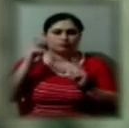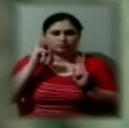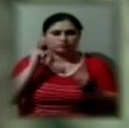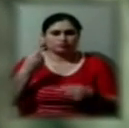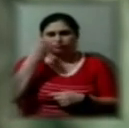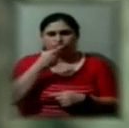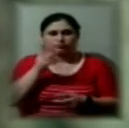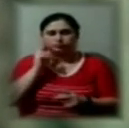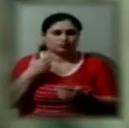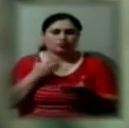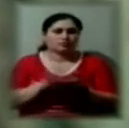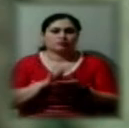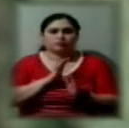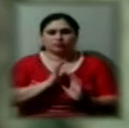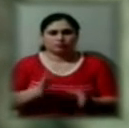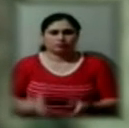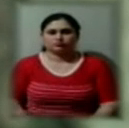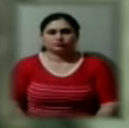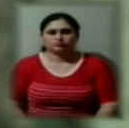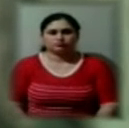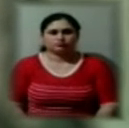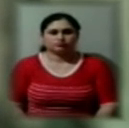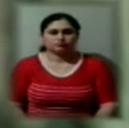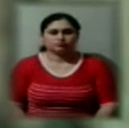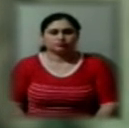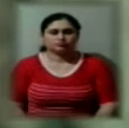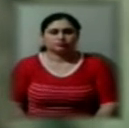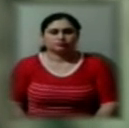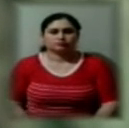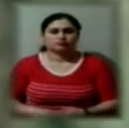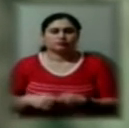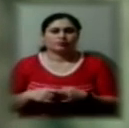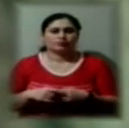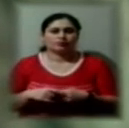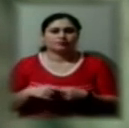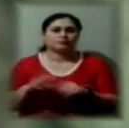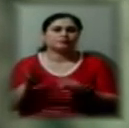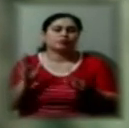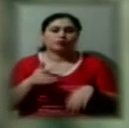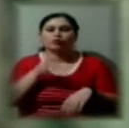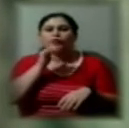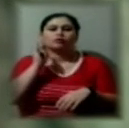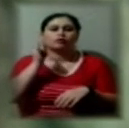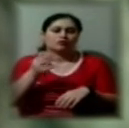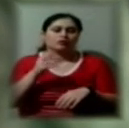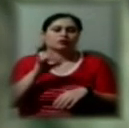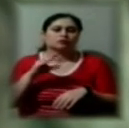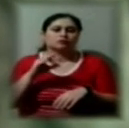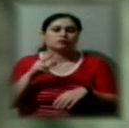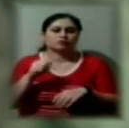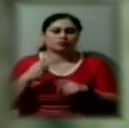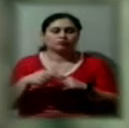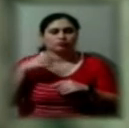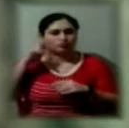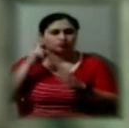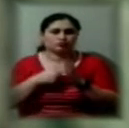Абсолютно не знал. То есть уже после того, как я да, ну, после обливания я прочитал мы с ней никогда, ну,